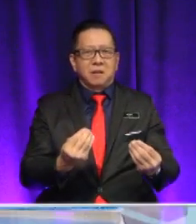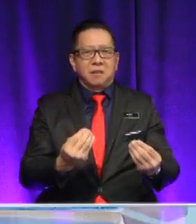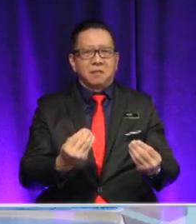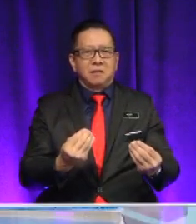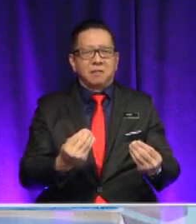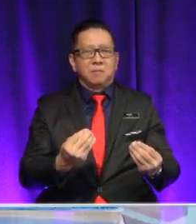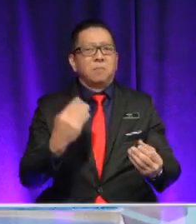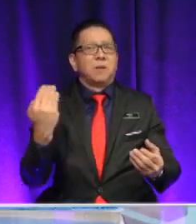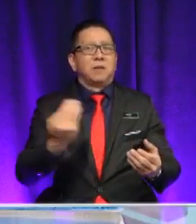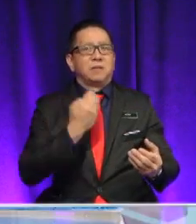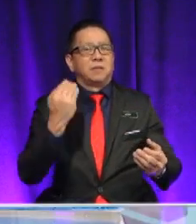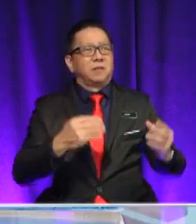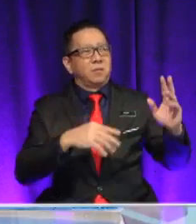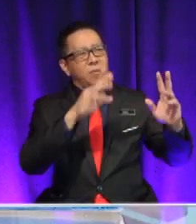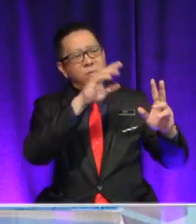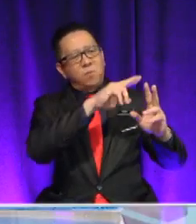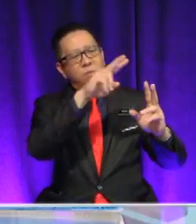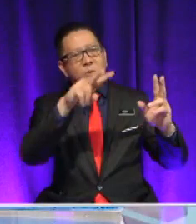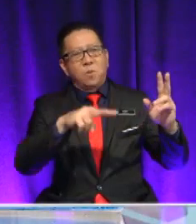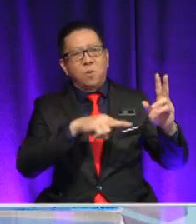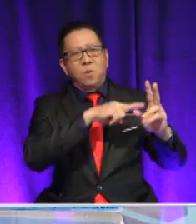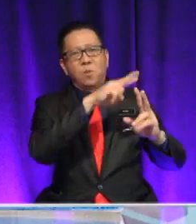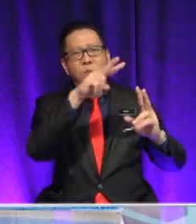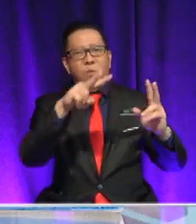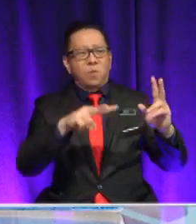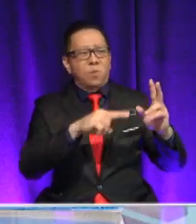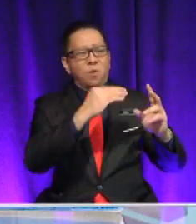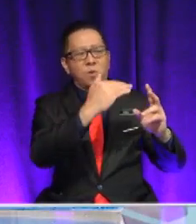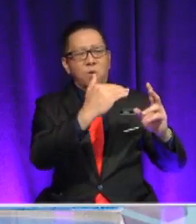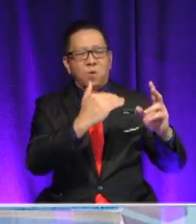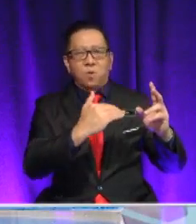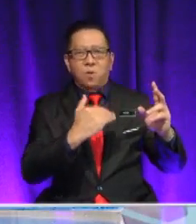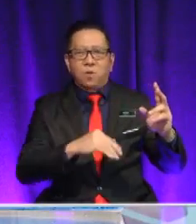jadi ada ruang hadapan ruang tengah dan ruang belakang